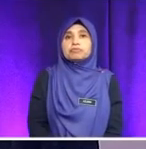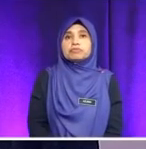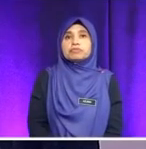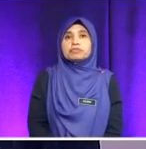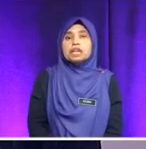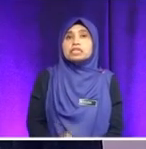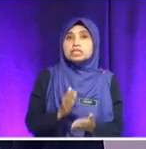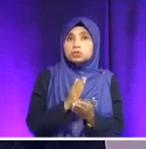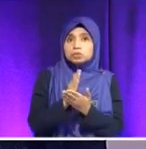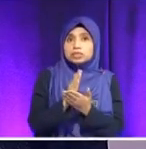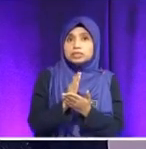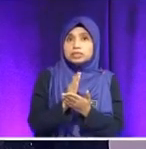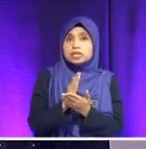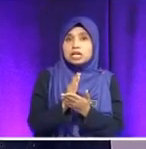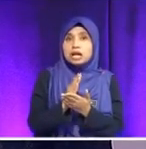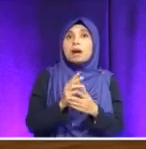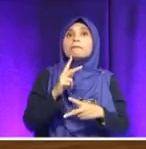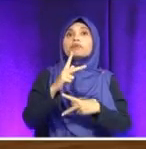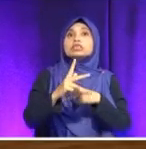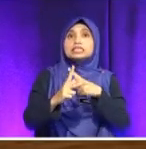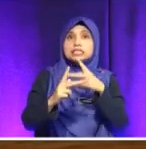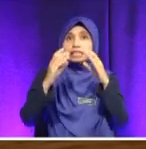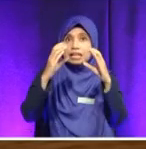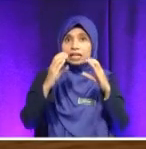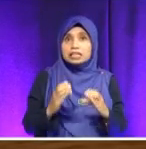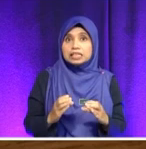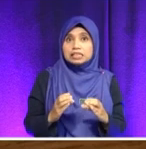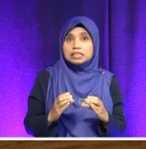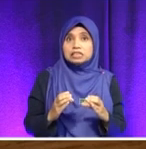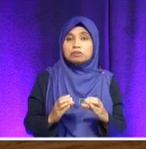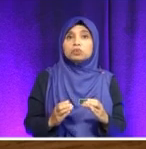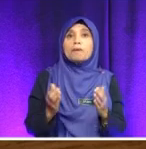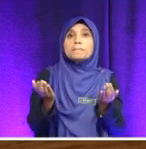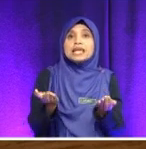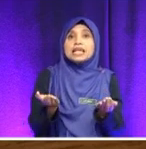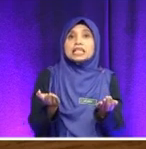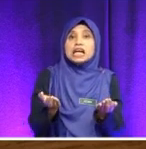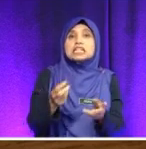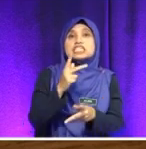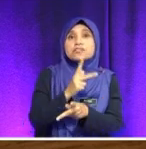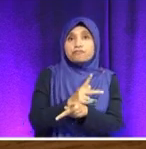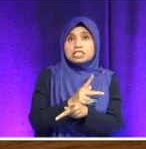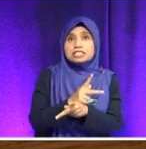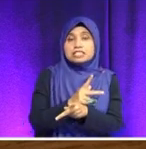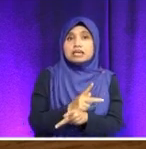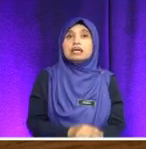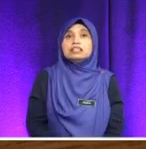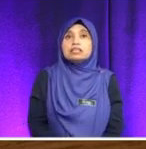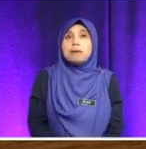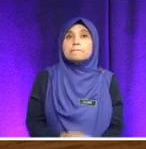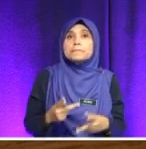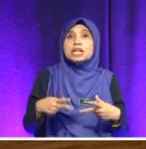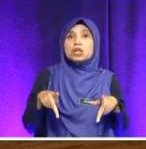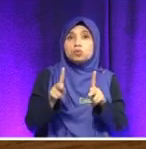Okey, seterusnya kita tengok untuk prosedur perkhidmatan penyajian plate service. Okey, yang ini memerlukan, tadi yang saya sebut tadi kan,